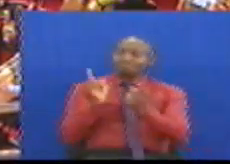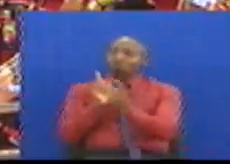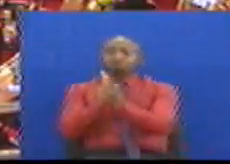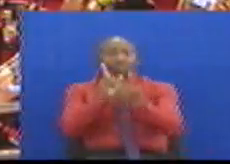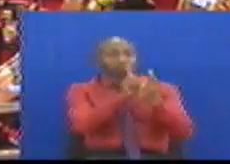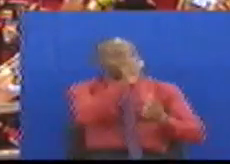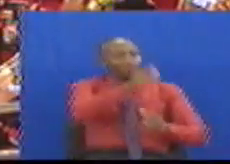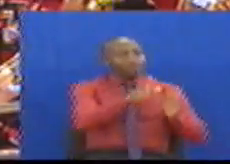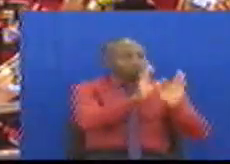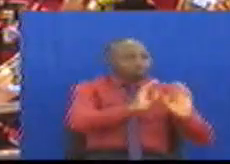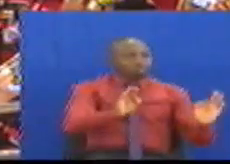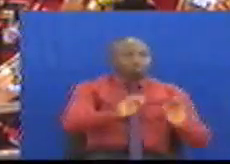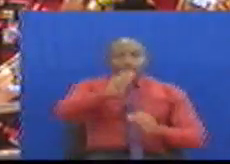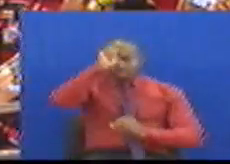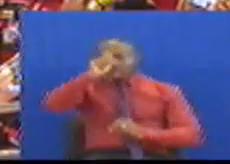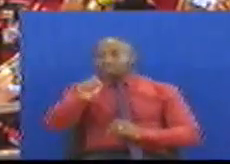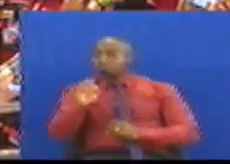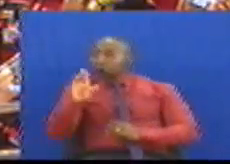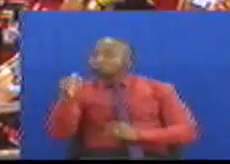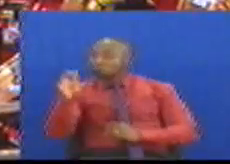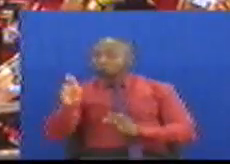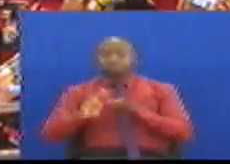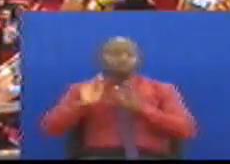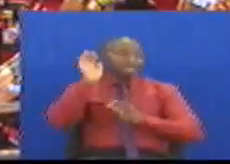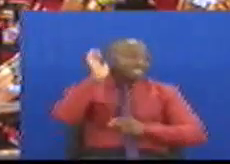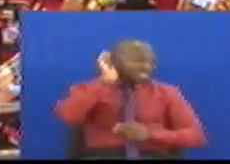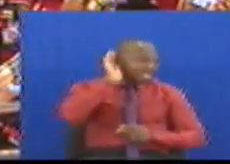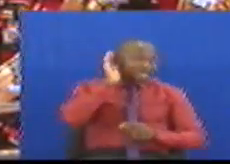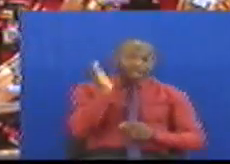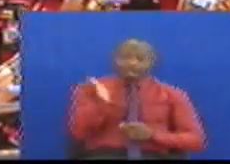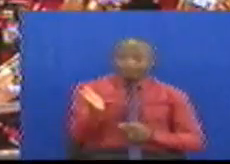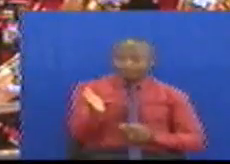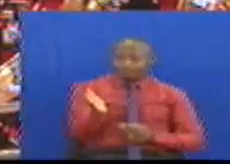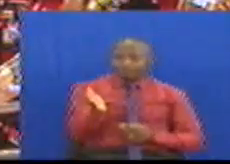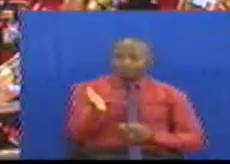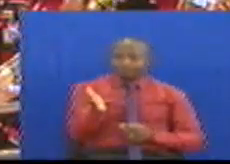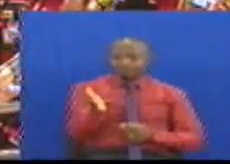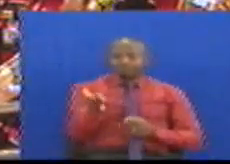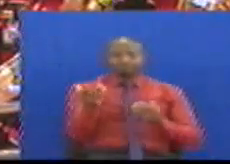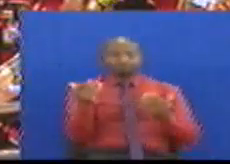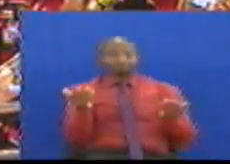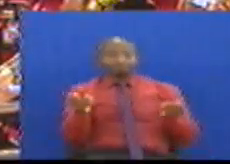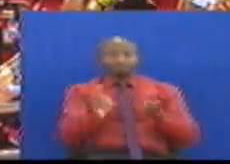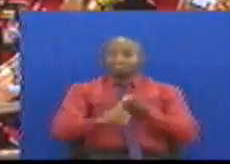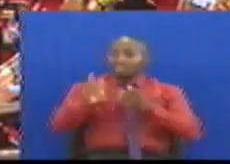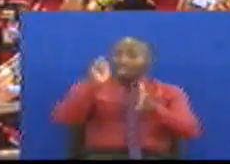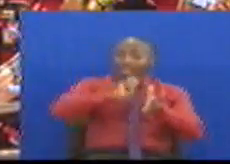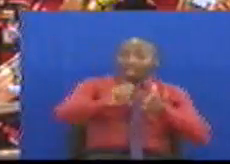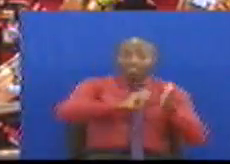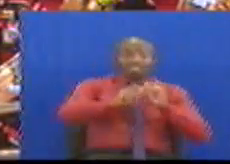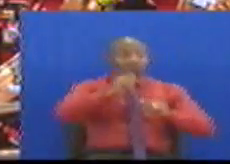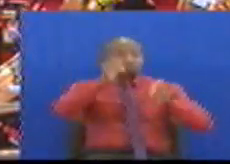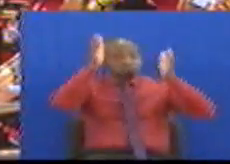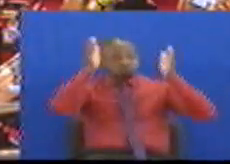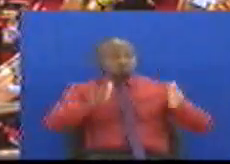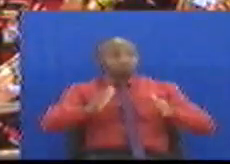wanaojali utu na wanaosikiliza. Mheshimiwa Naibu Spika, wakati katibu mkuu mstaafu